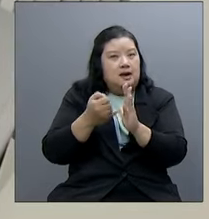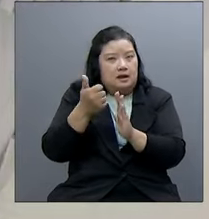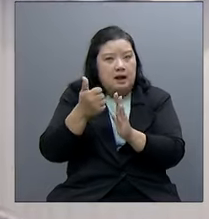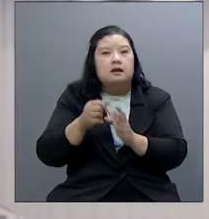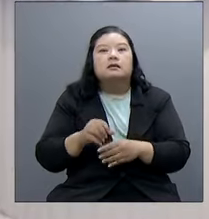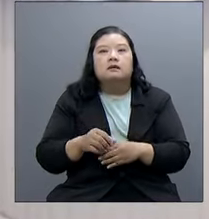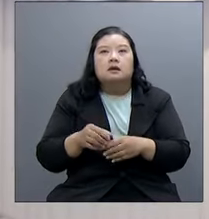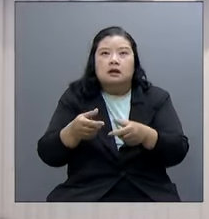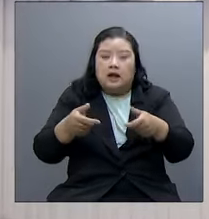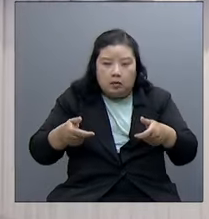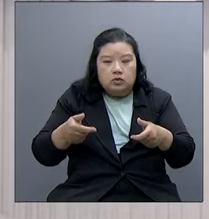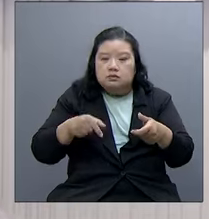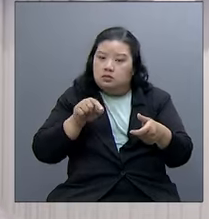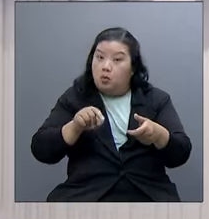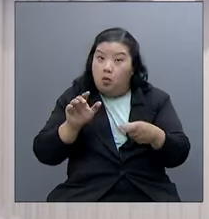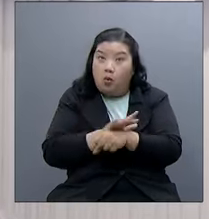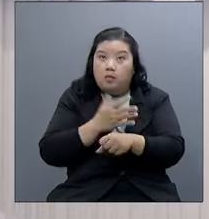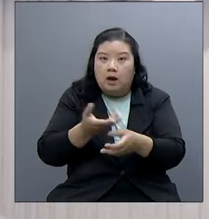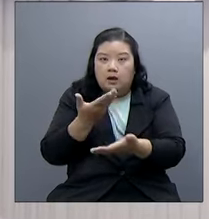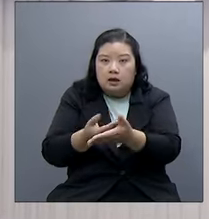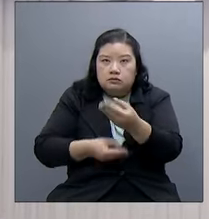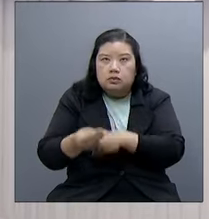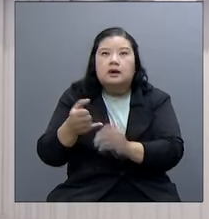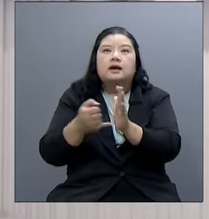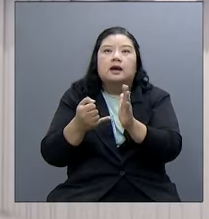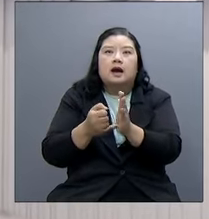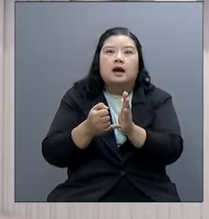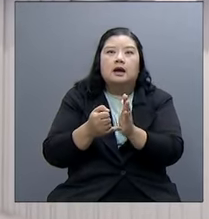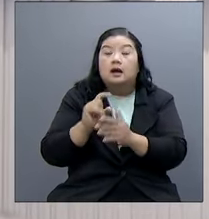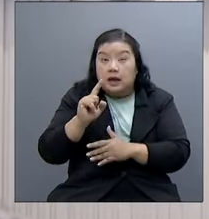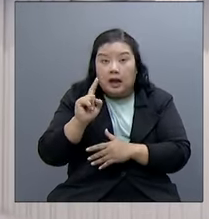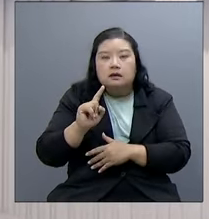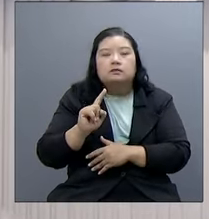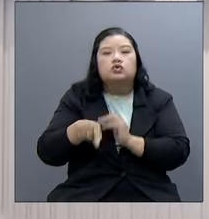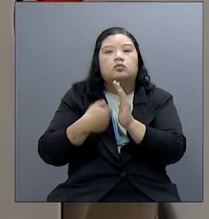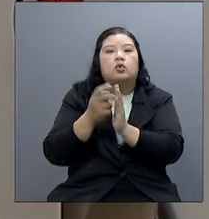บูรณ์ข้อมูลคอมพลิเี่มกสามารเบิงจ่ายได้ใครใน 72 ชั่วโมง